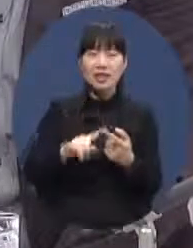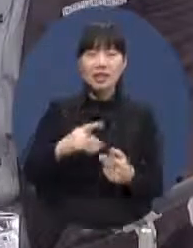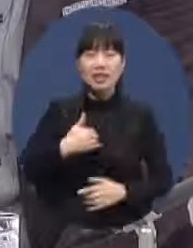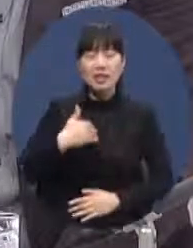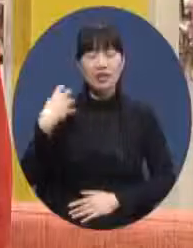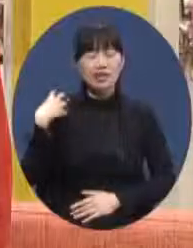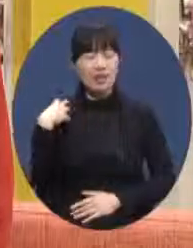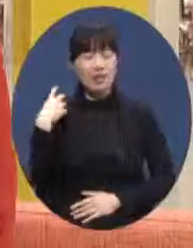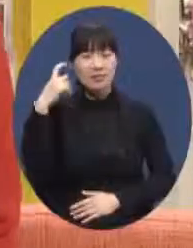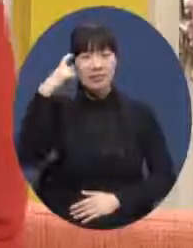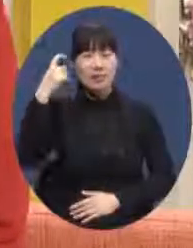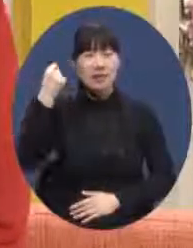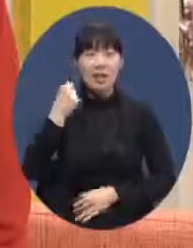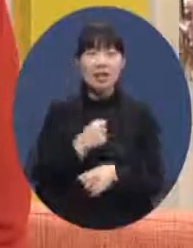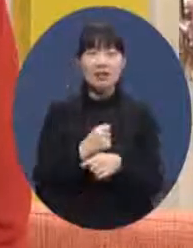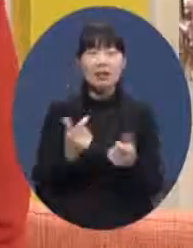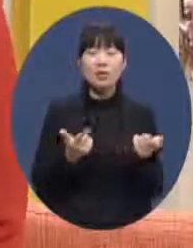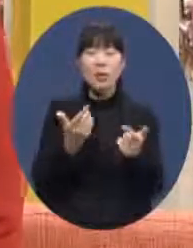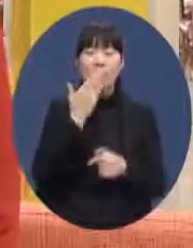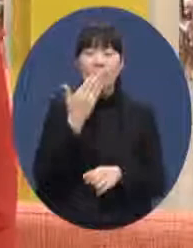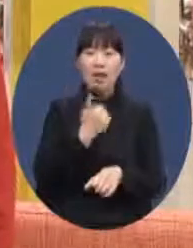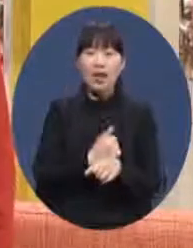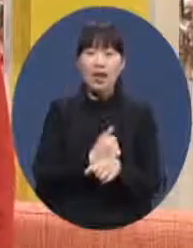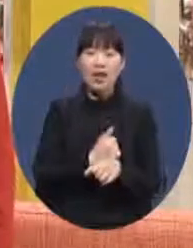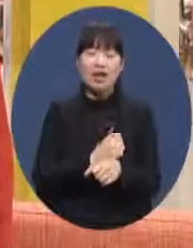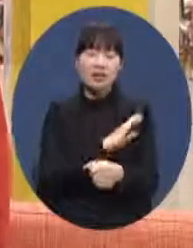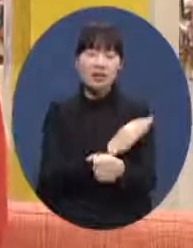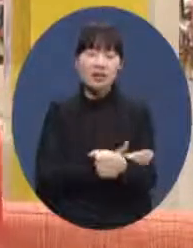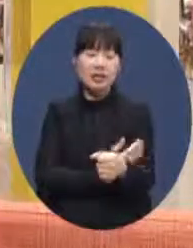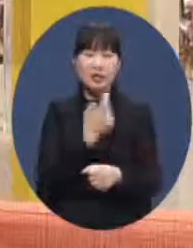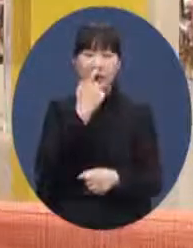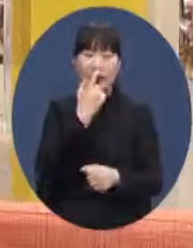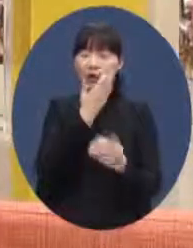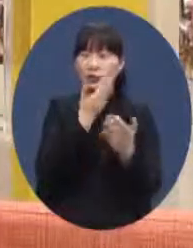내가 책임감을 가지고 내가 이것을 조절하는 능력을 배워가는 것이 중요하다. 뭐 이런 얘기를 나눴습니다. 네.